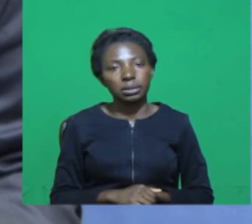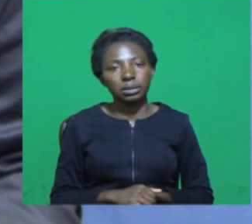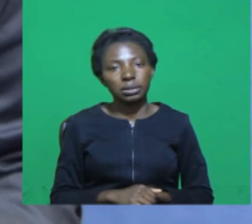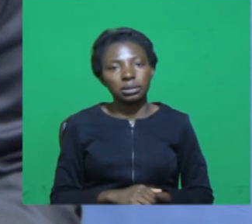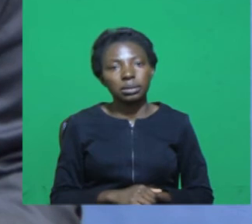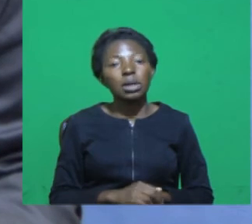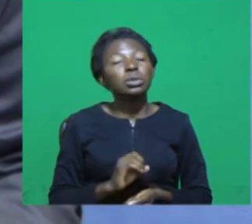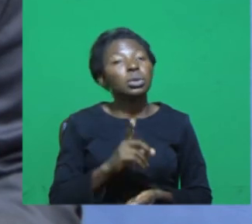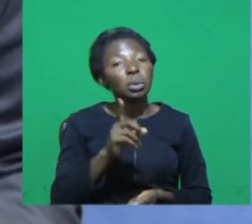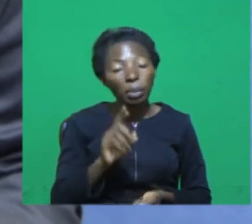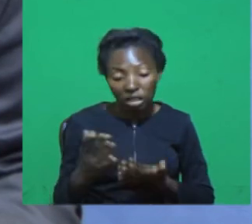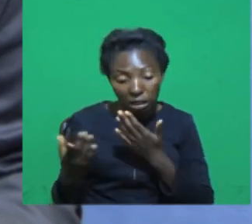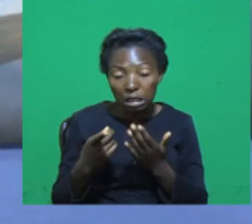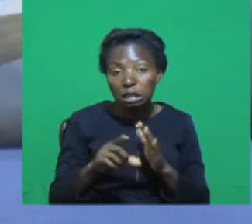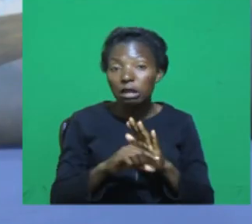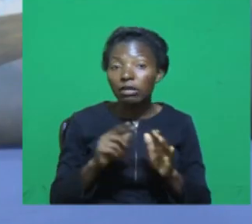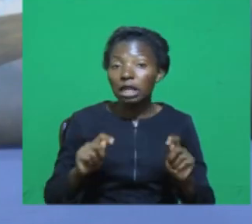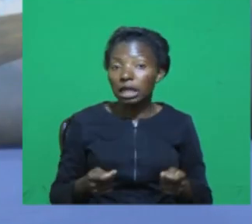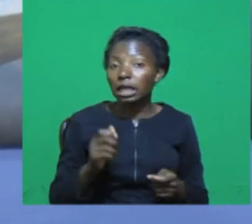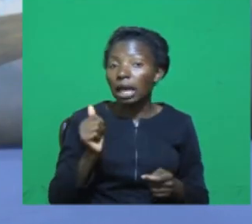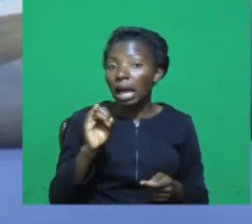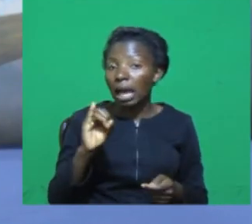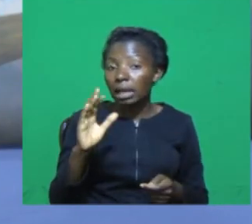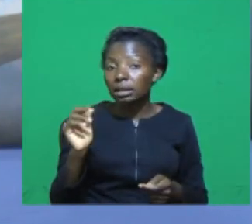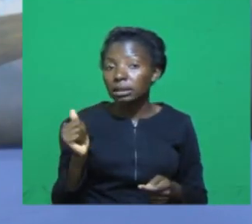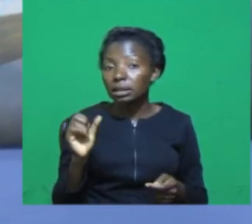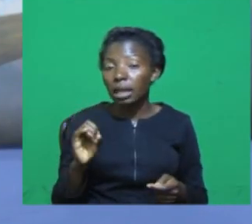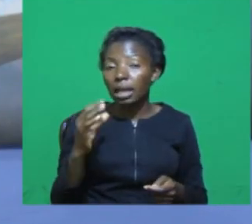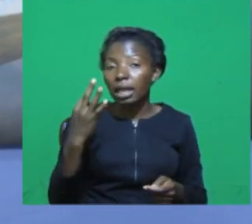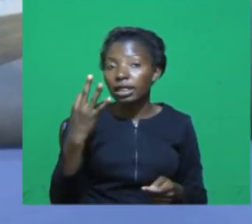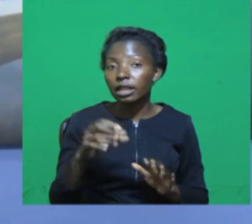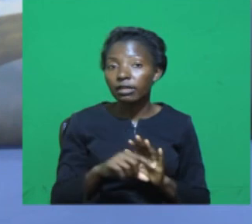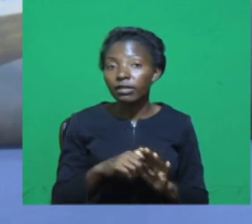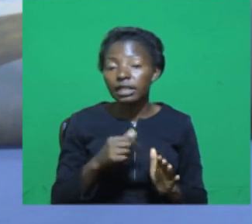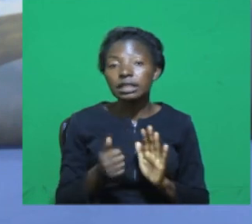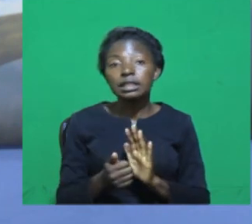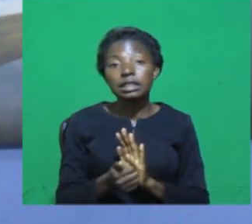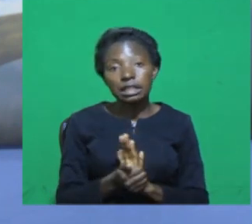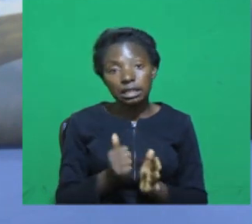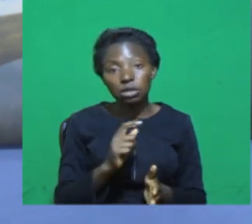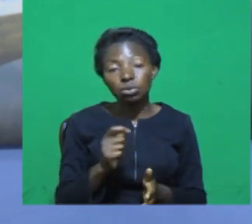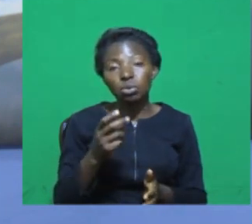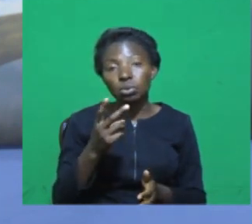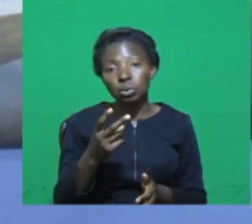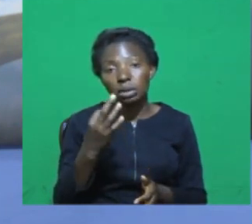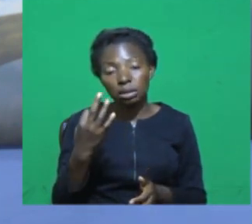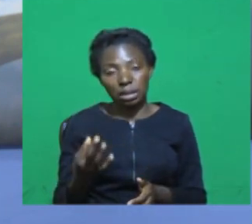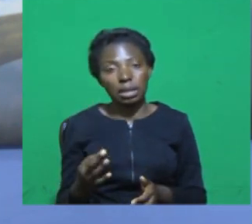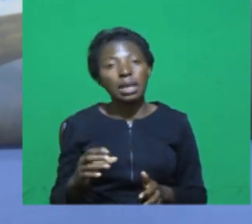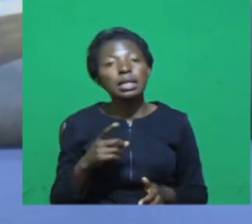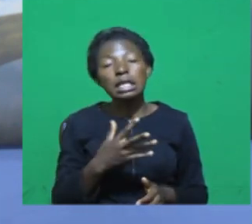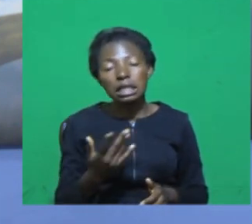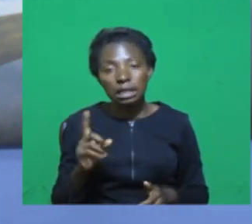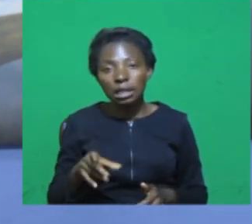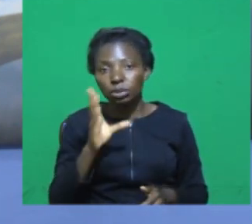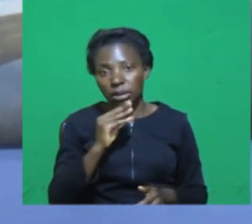imi matereri mudzokorore ndimai Isaiah 3 vhesi 16 kusvika ku23. Verengai neshona kana nechirungu. Zvinhu zvataurwa ipapo